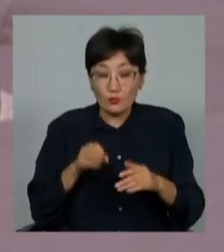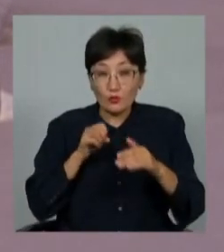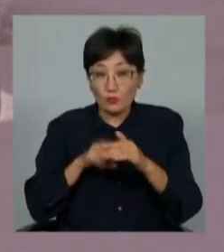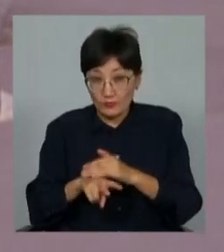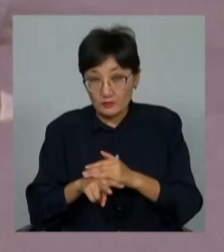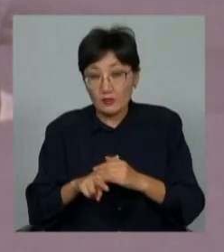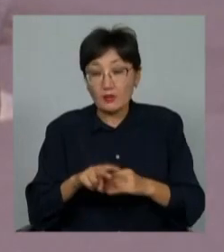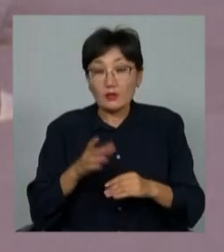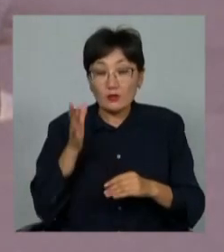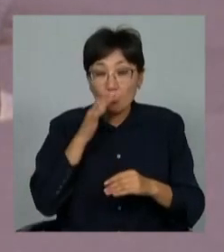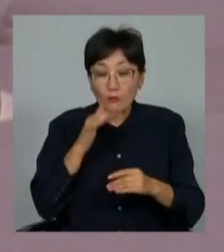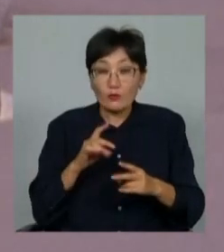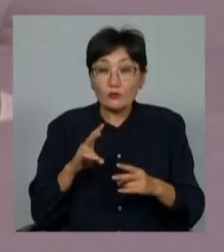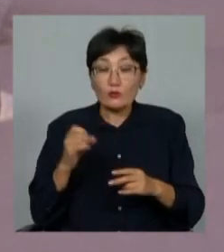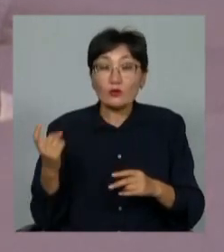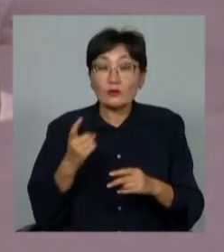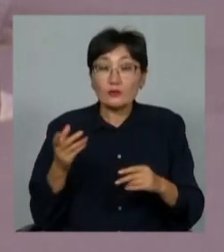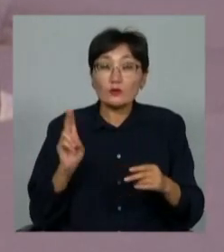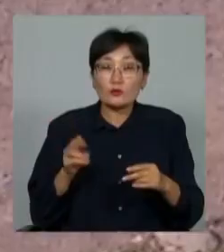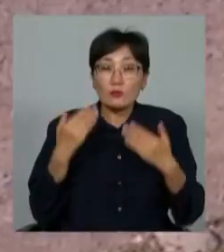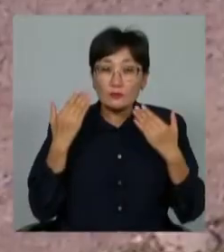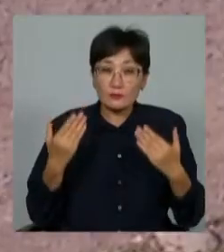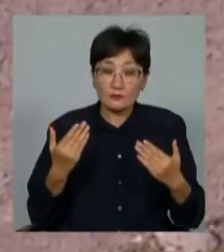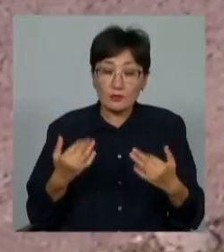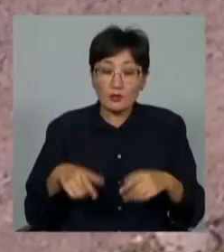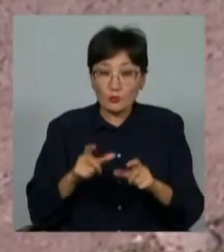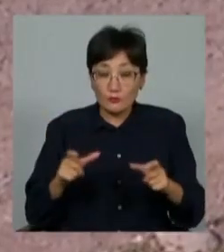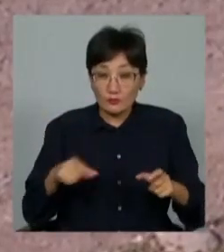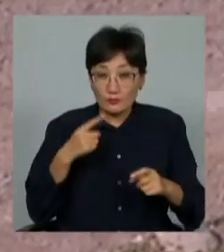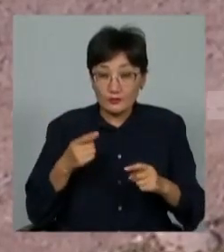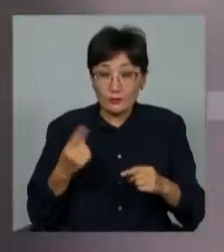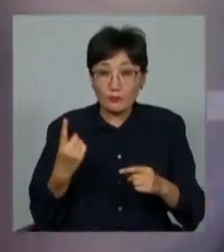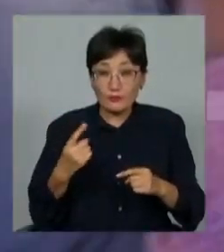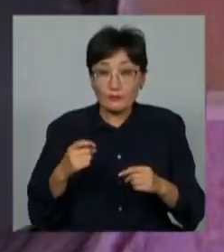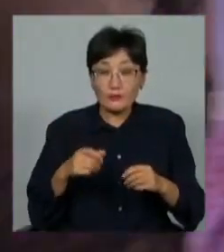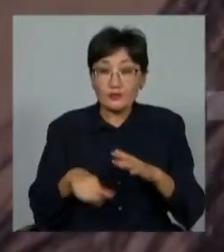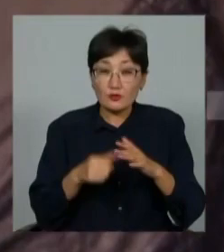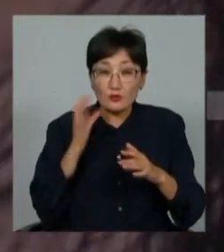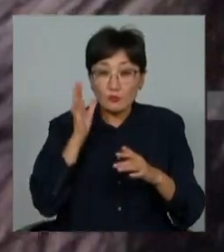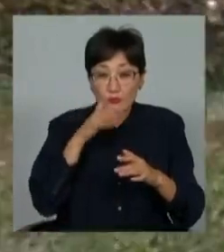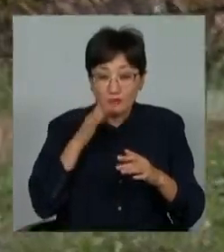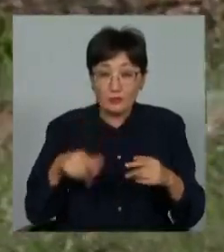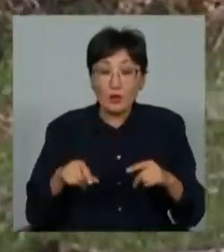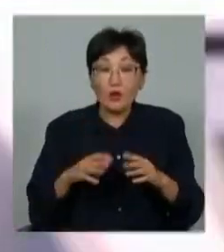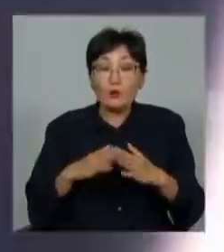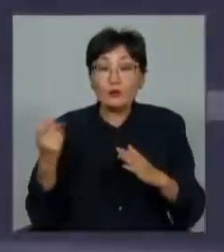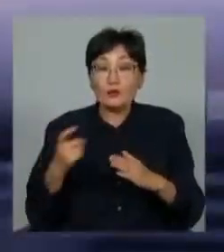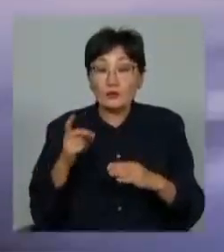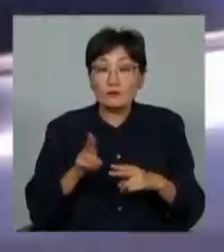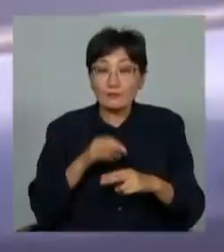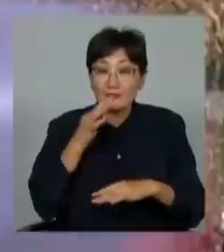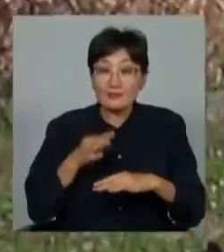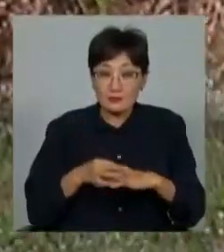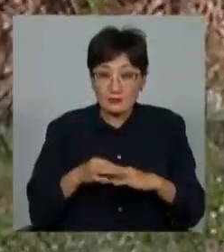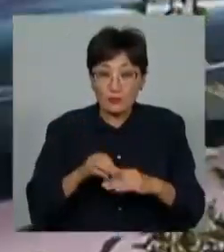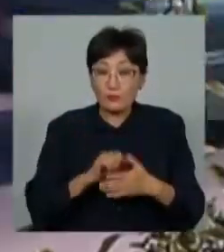дағын, оның иесінің кім екенін білмейді екенмін. Тұрғындардың сөзінше бұралқы иттердің бытырап кетуіне үйелерінің жауапсыздығы себеп.